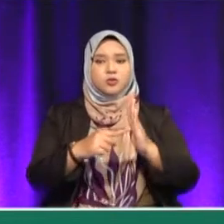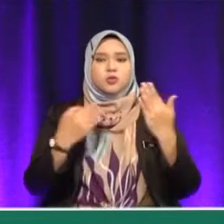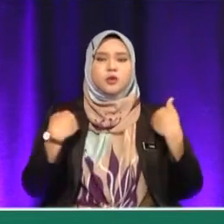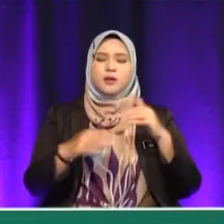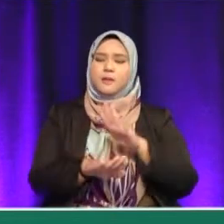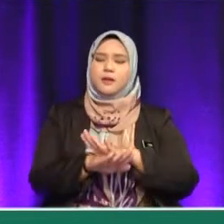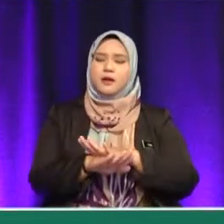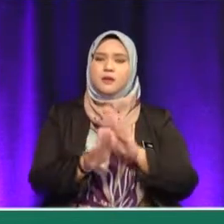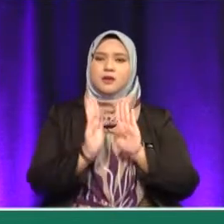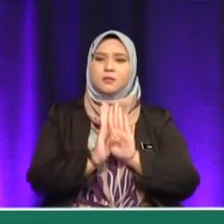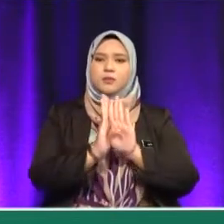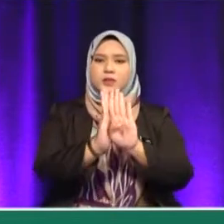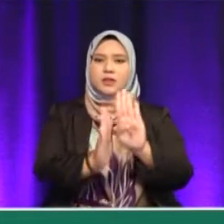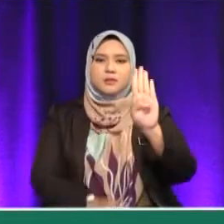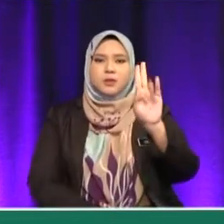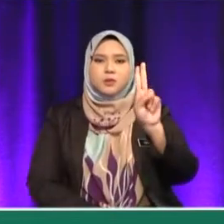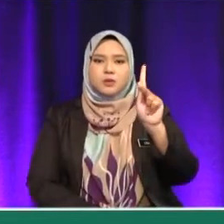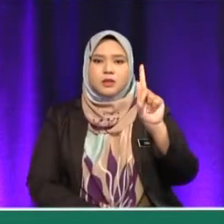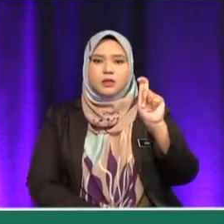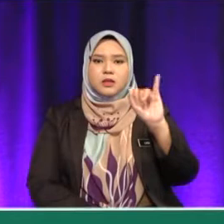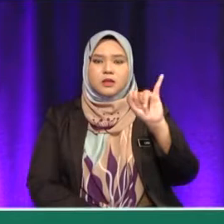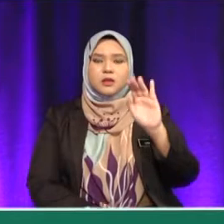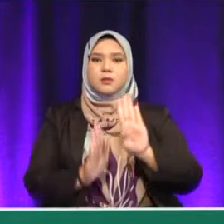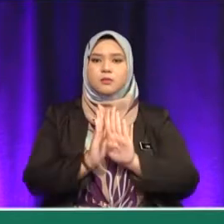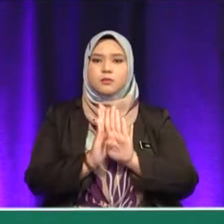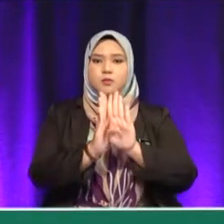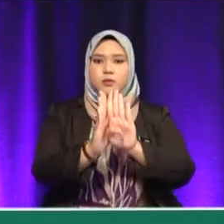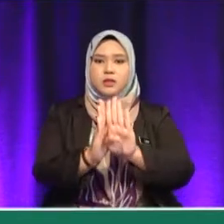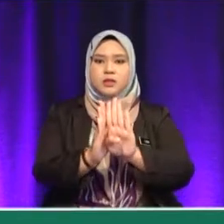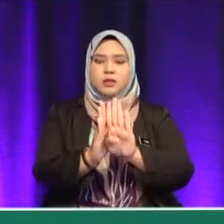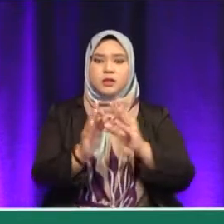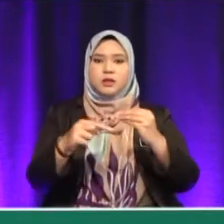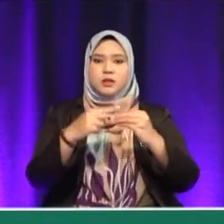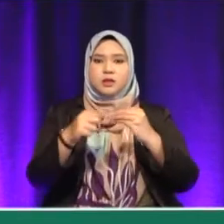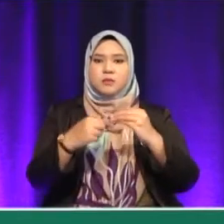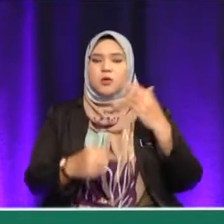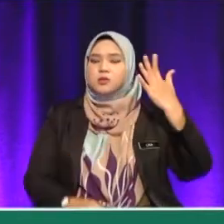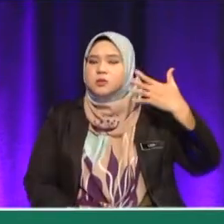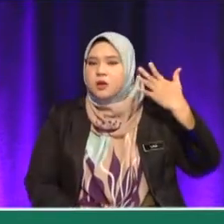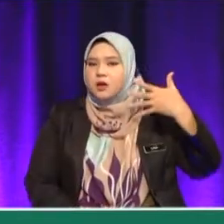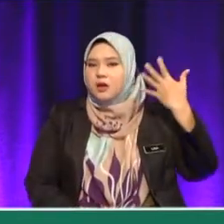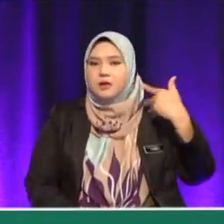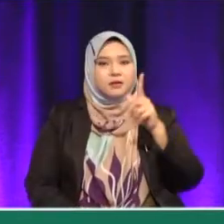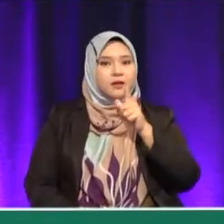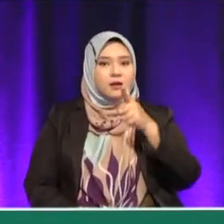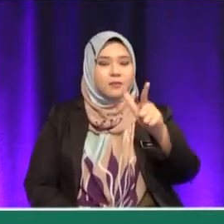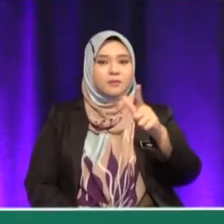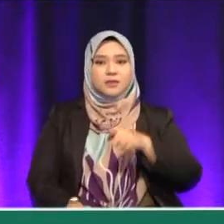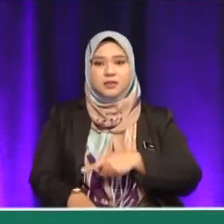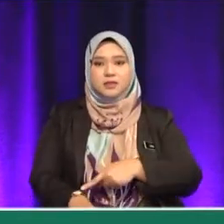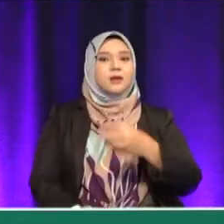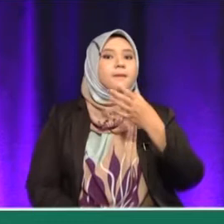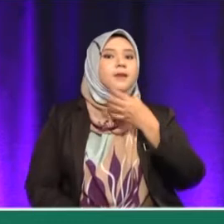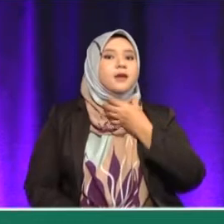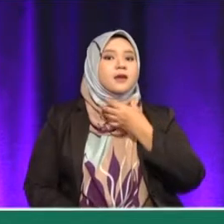terujak karena mereka melihat ya bukti prasejarah tersebut Jadi apakah bukti prasejarah yang